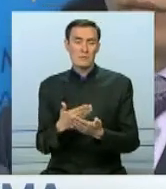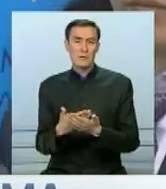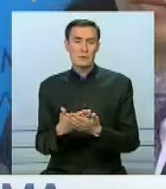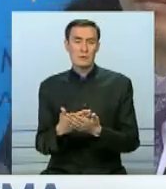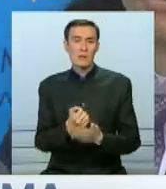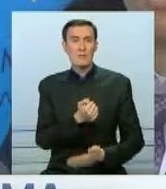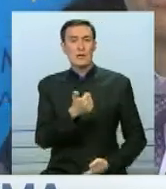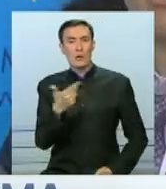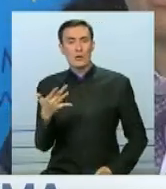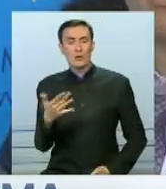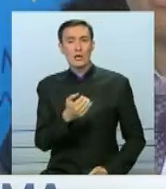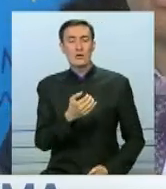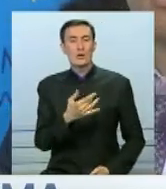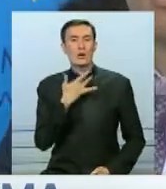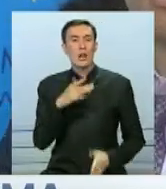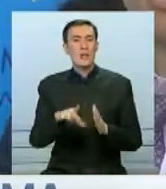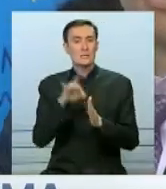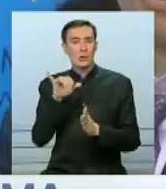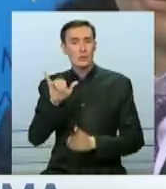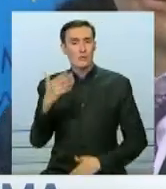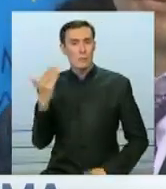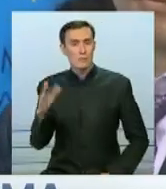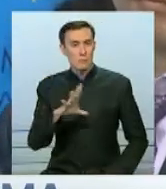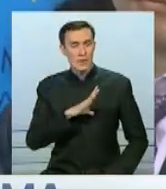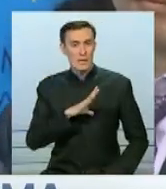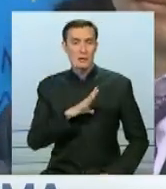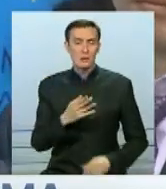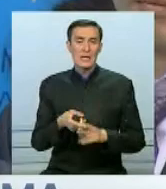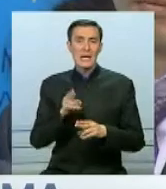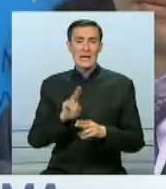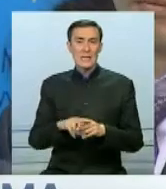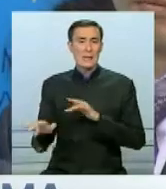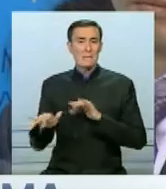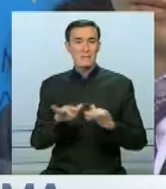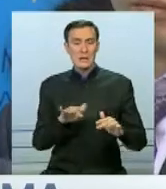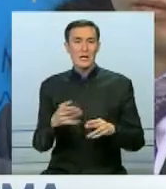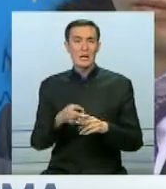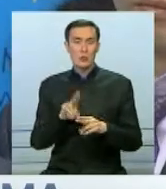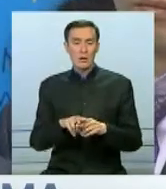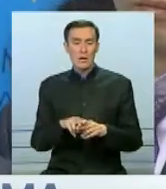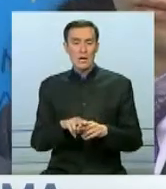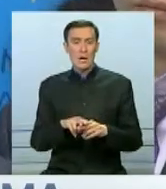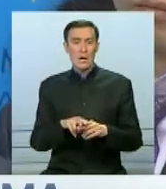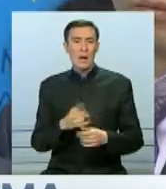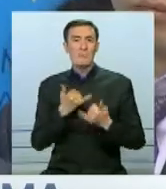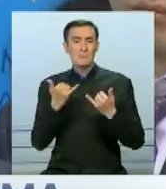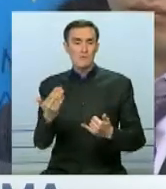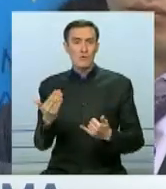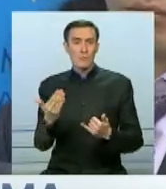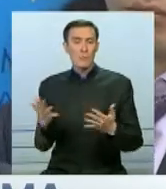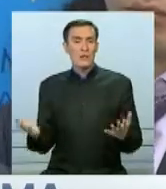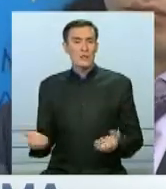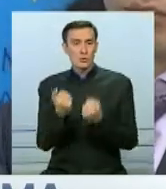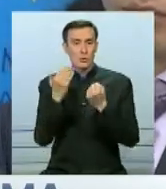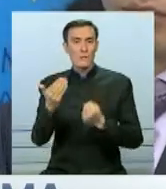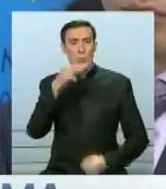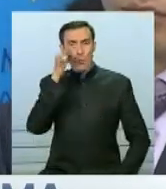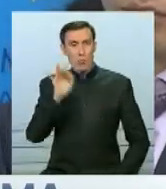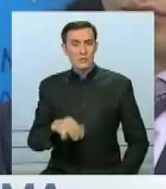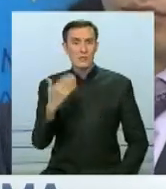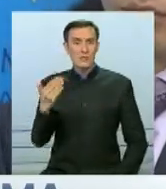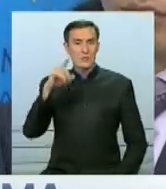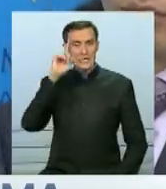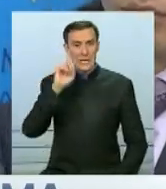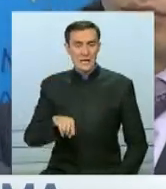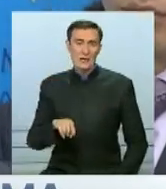определенное число голосов собрать. То есть это одна из мер, которая обеспечит его поддержку, его опыт, его